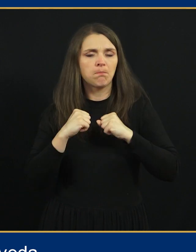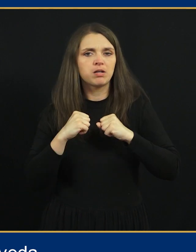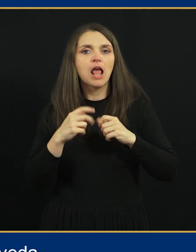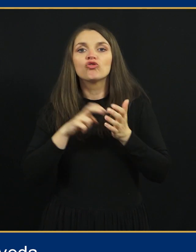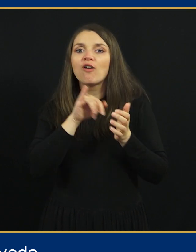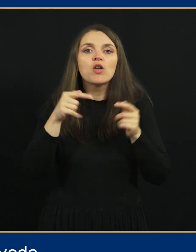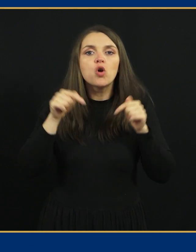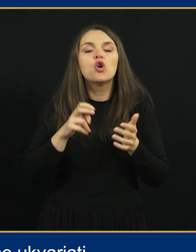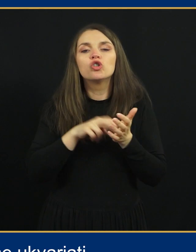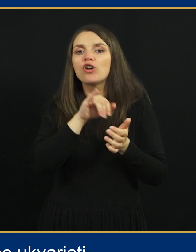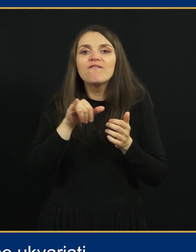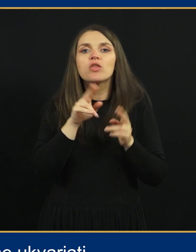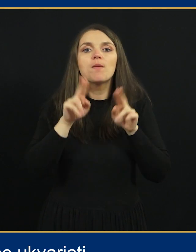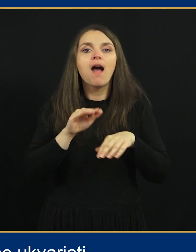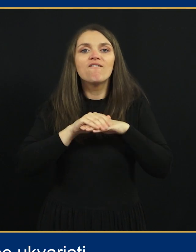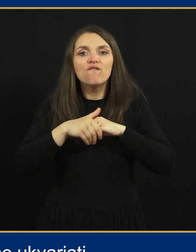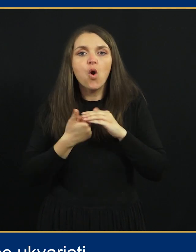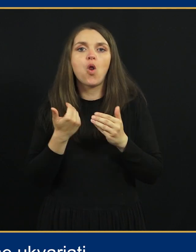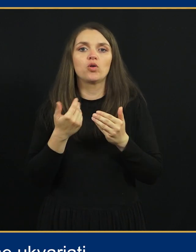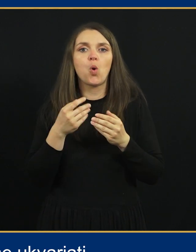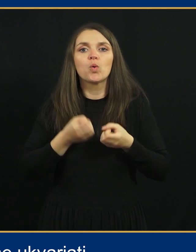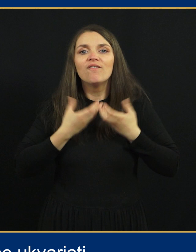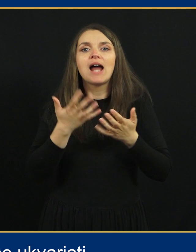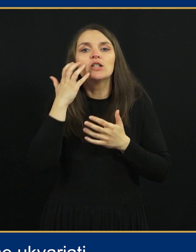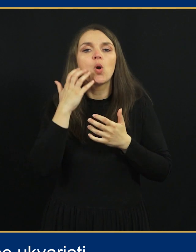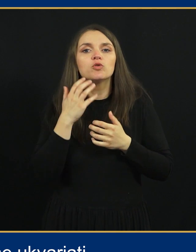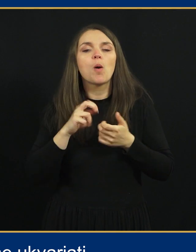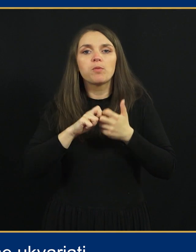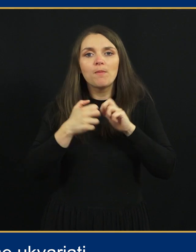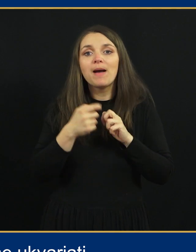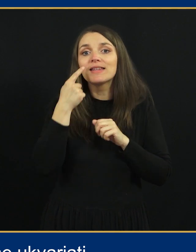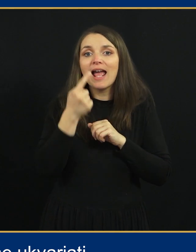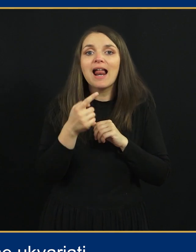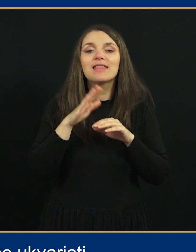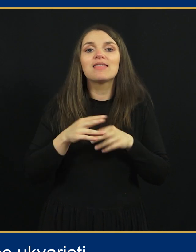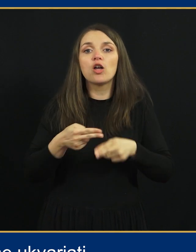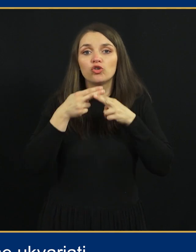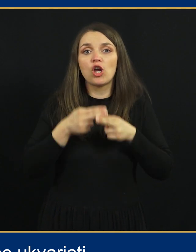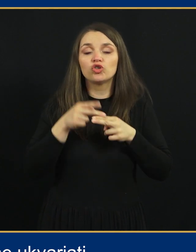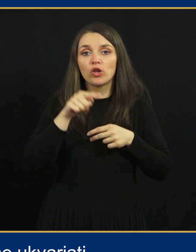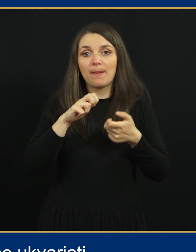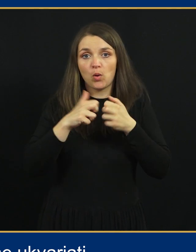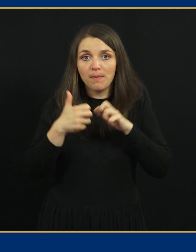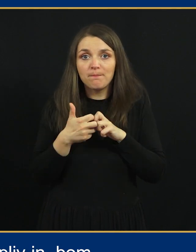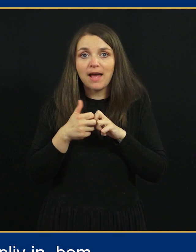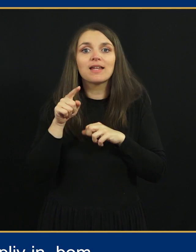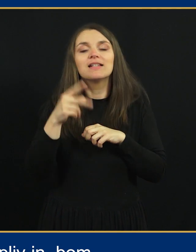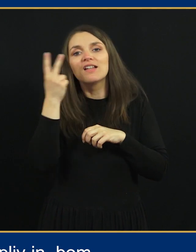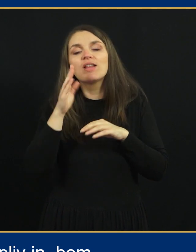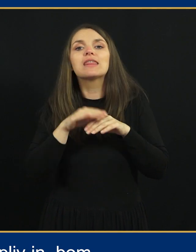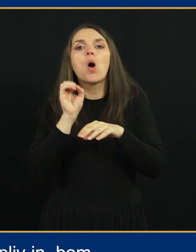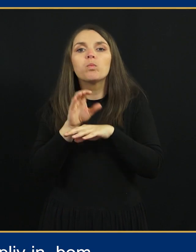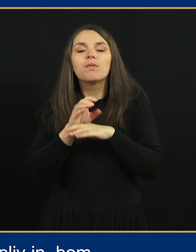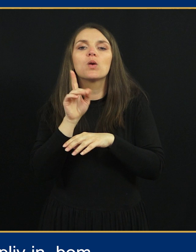še vedno stabilen, še vedno tu in se še vedno ima voljo se ukvarjati z romsko problematiko glede na težo same